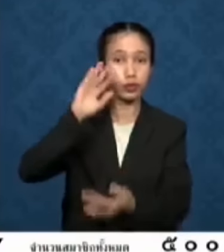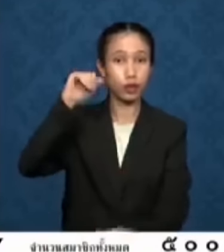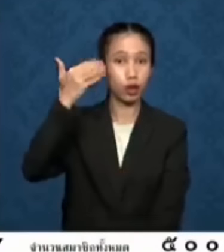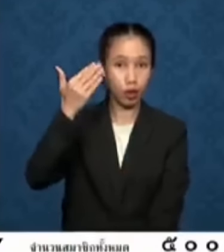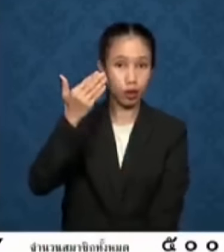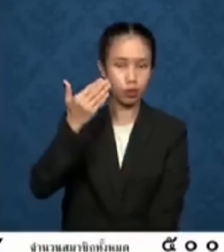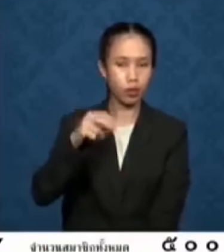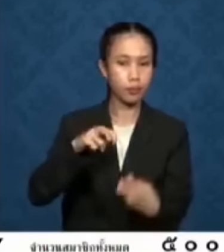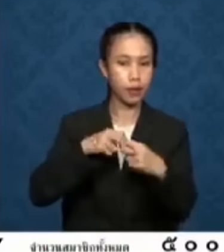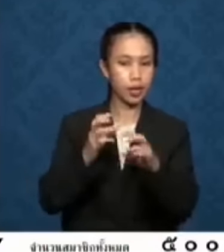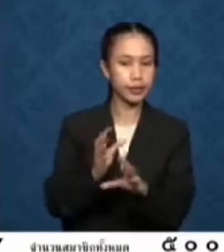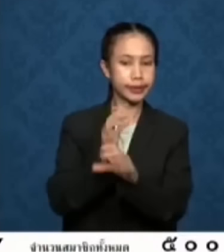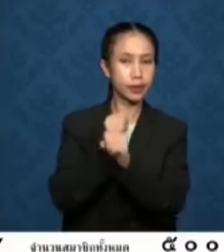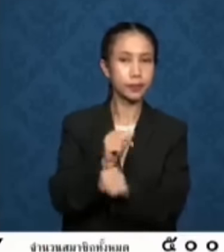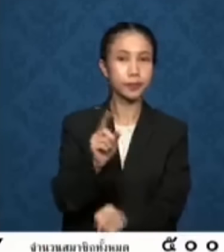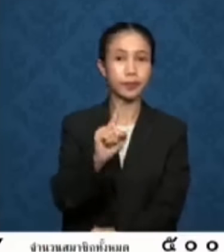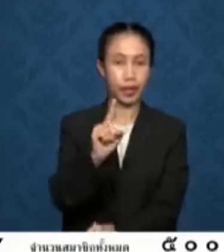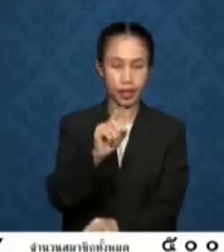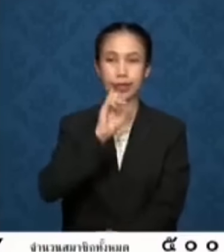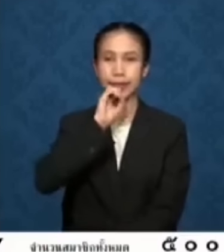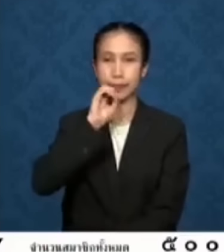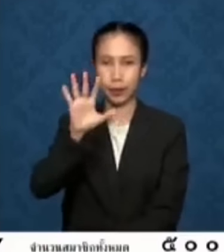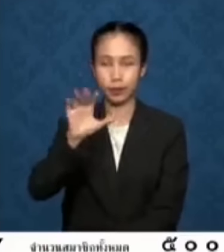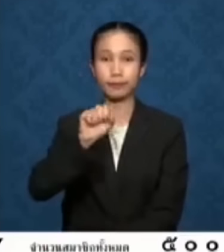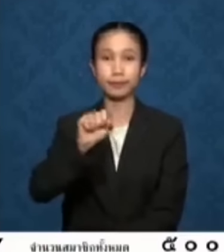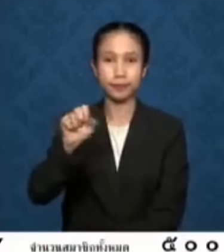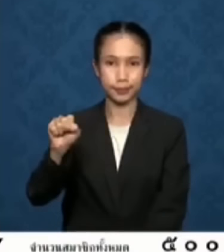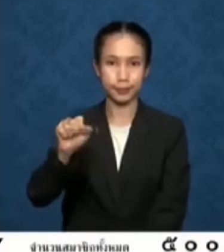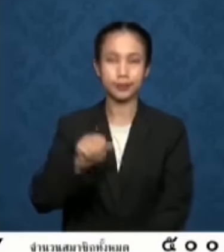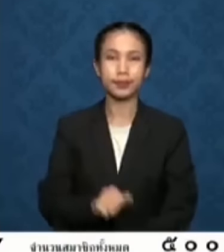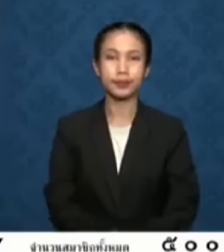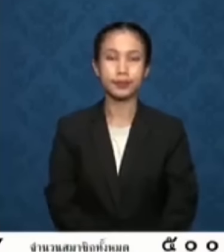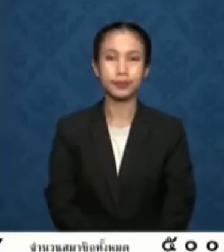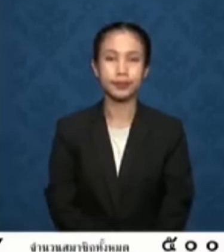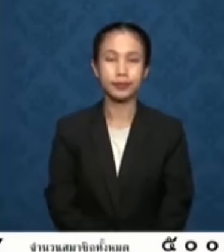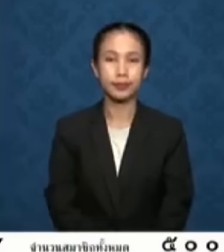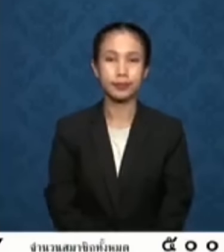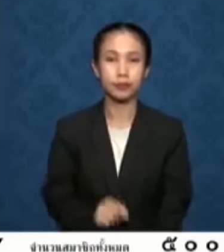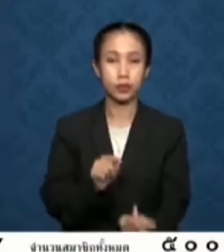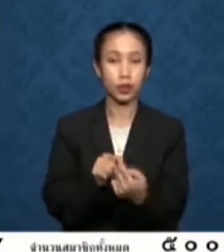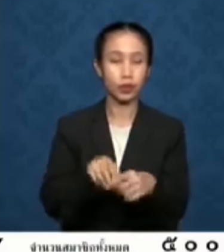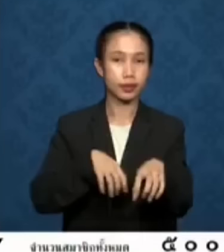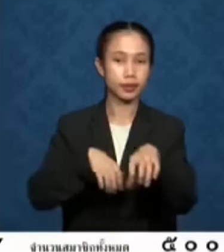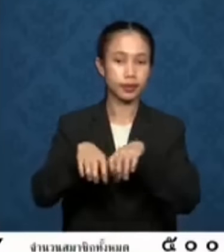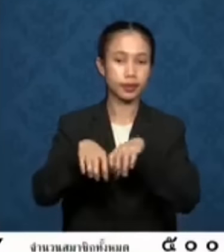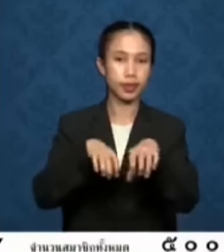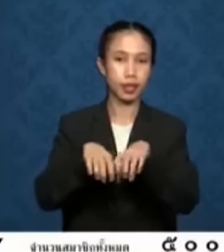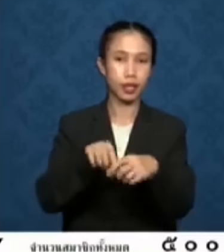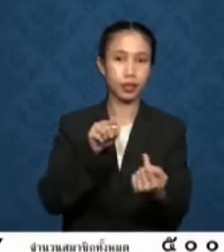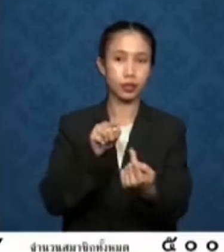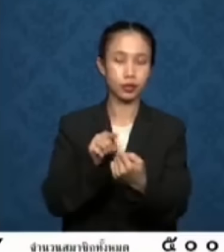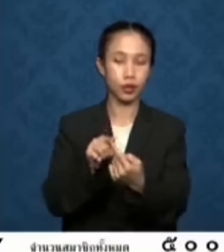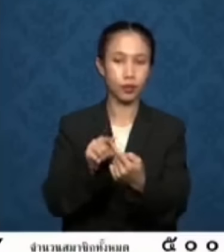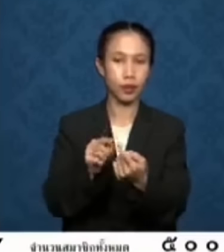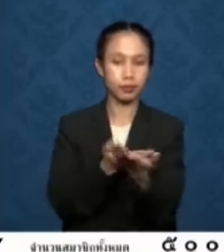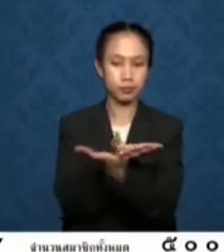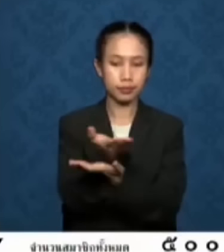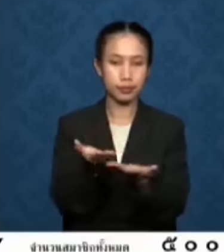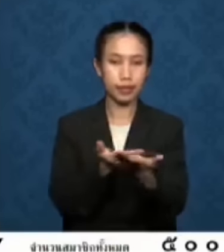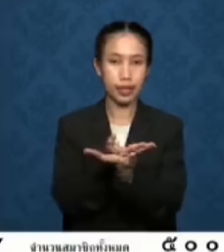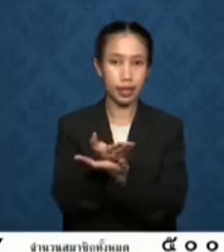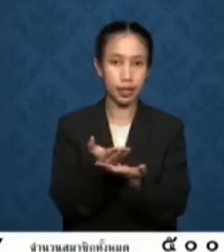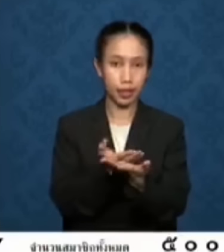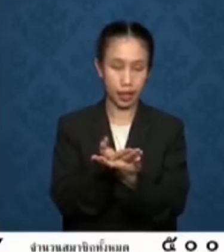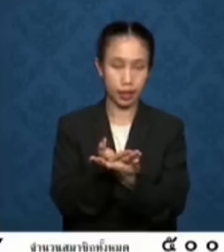ว่าเรื่องเป็นอย่างไรนะครับแล้วก็จะรายงานท่านสมาชิกทราบ ครับ ส่วนเรื่องการบริหารการเข้าพิจารณาระเบียบวาระเดี๋ยวผมจ